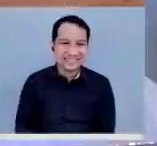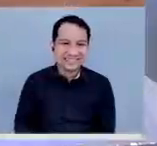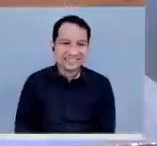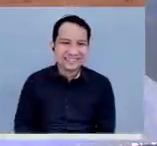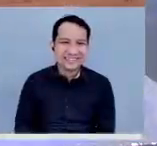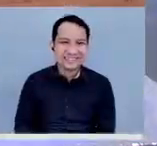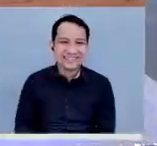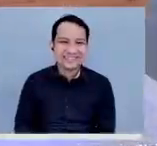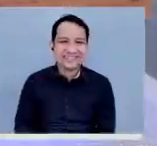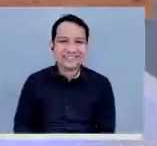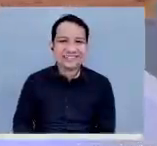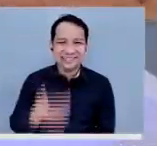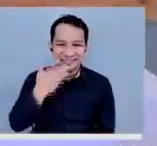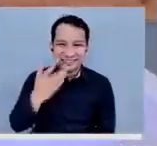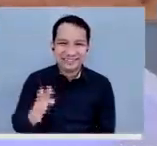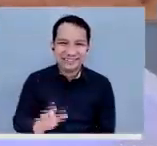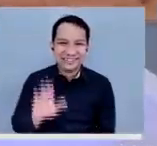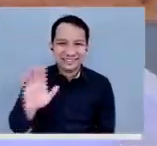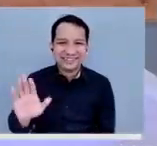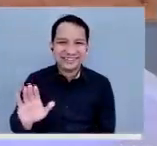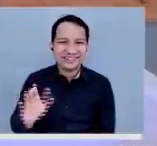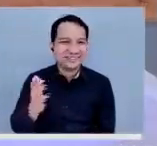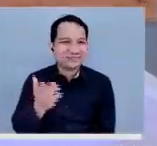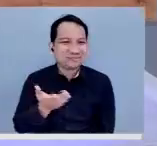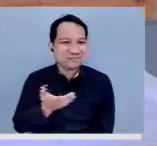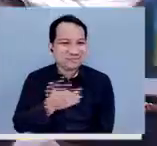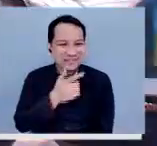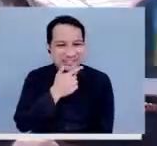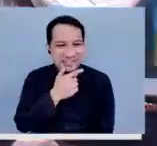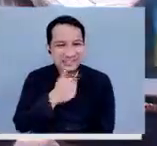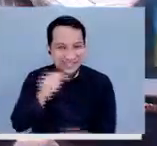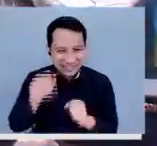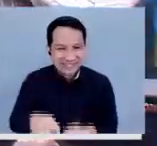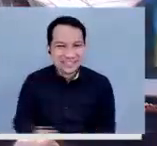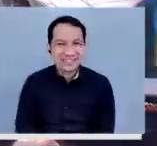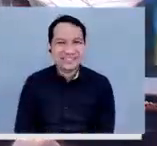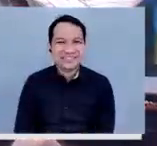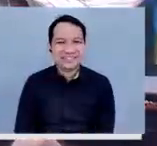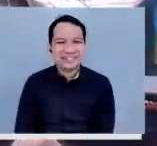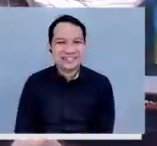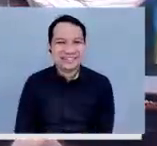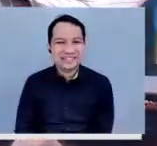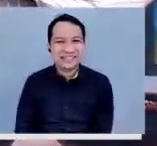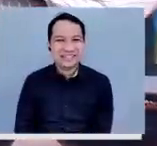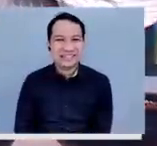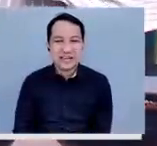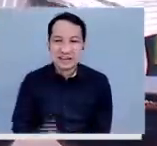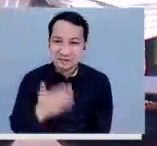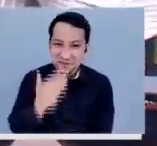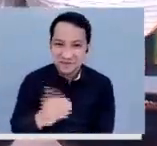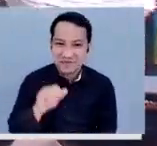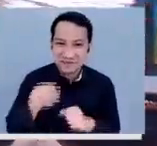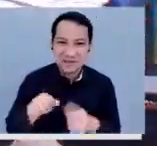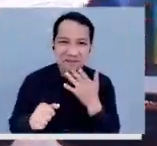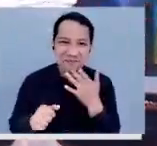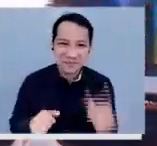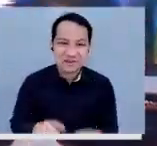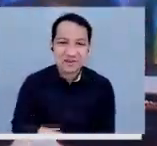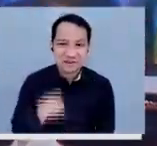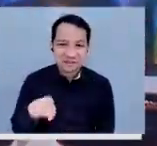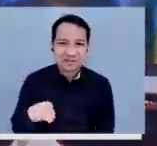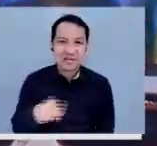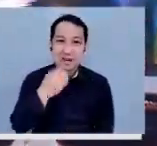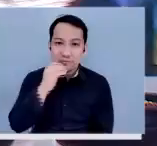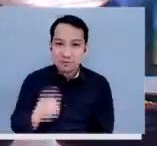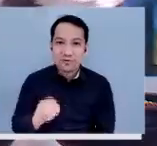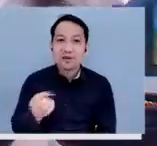Work lang, Maui. Work. Kaya mo yan. Okay. Manong sushi, napakasarap. Okay, pag gusto kong mag-order, magkano